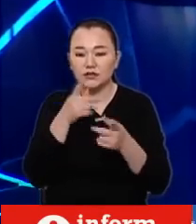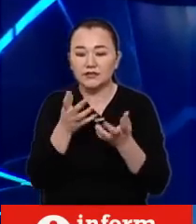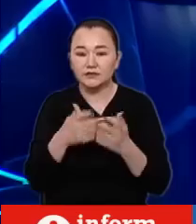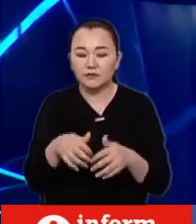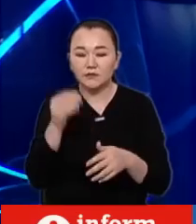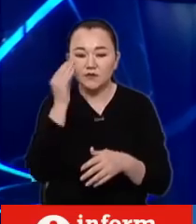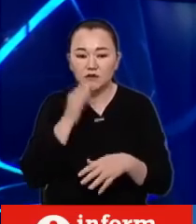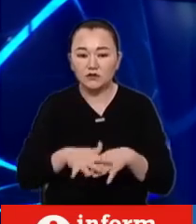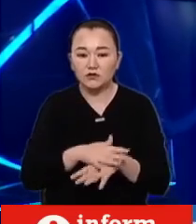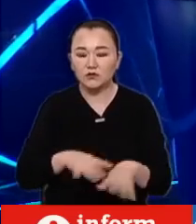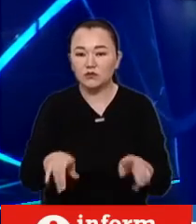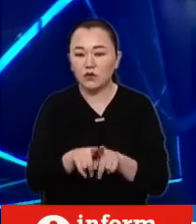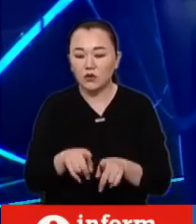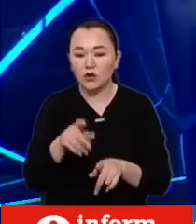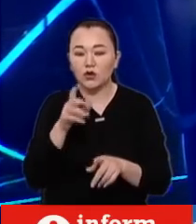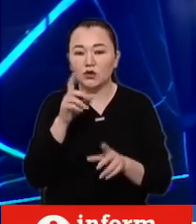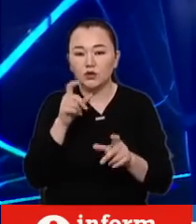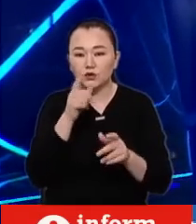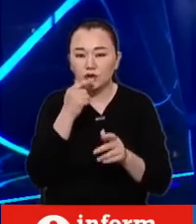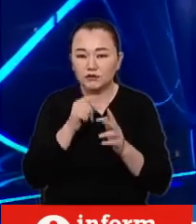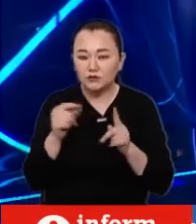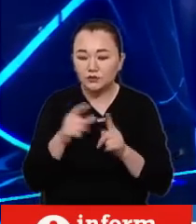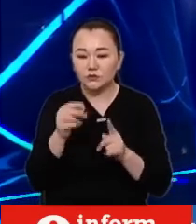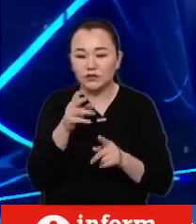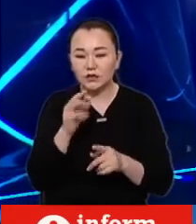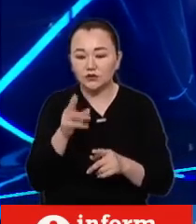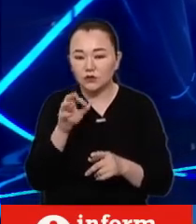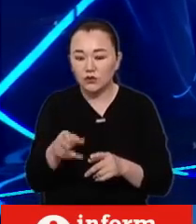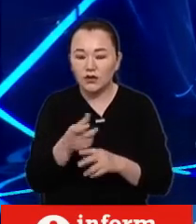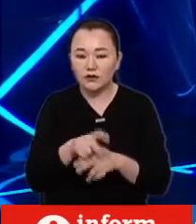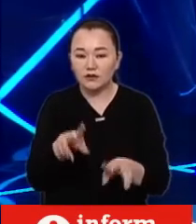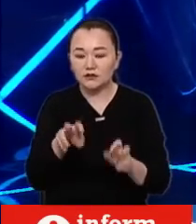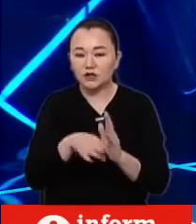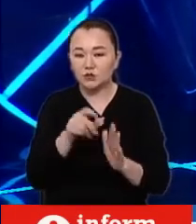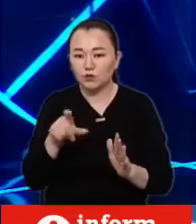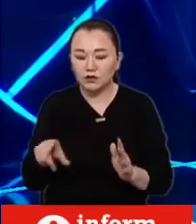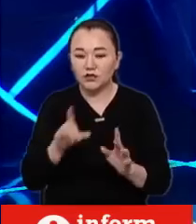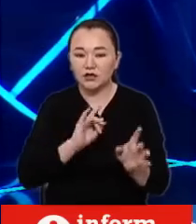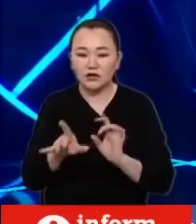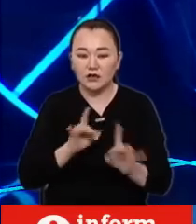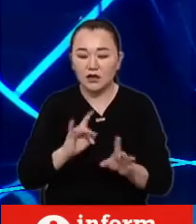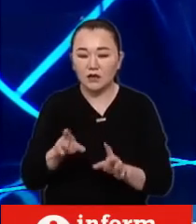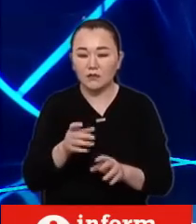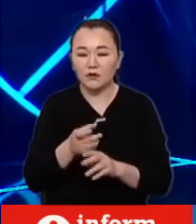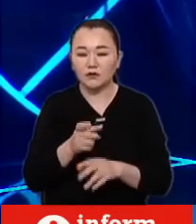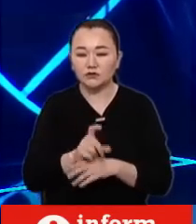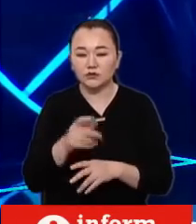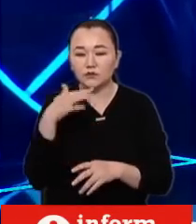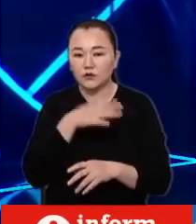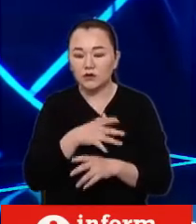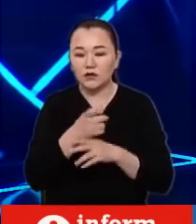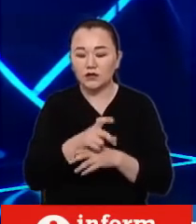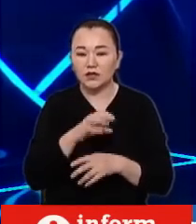осындай. Жұрттың айтуынша, YouTube және TikTok сияқты желілерде аталған депутаттар жарнаманы кіріктіріп қояды. Бірақ